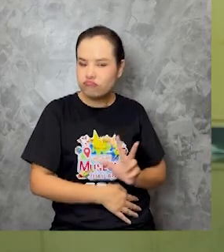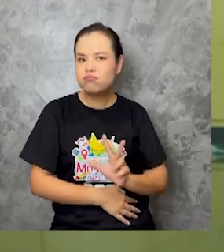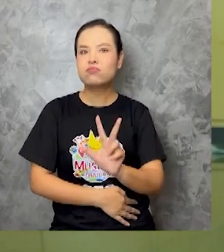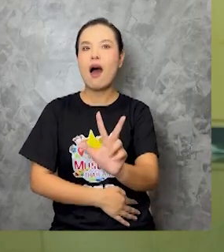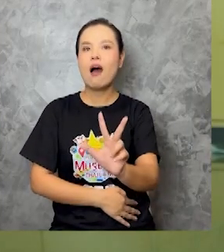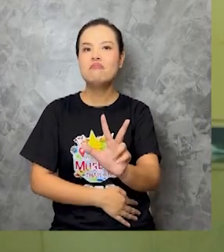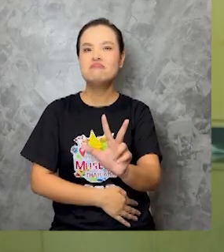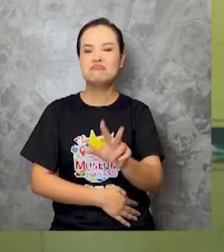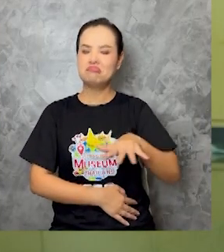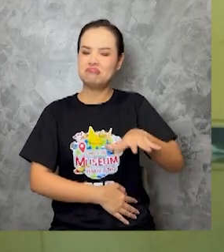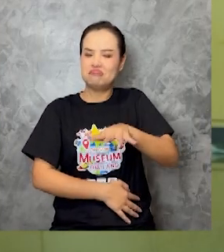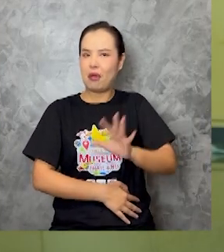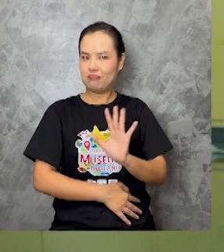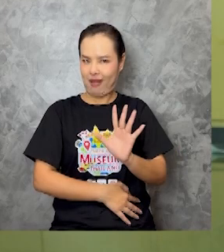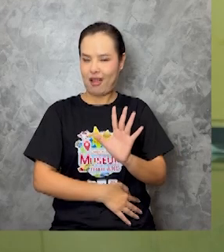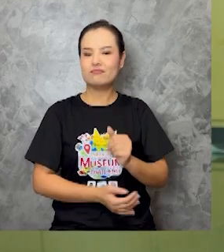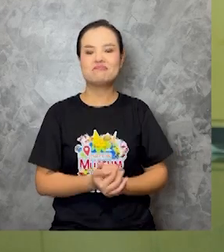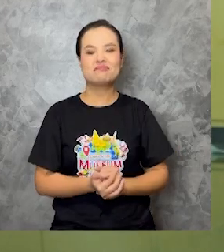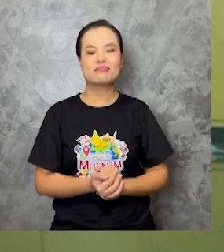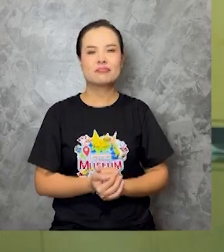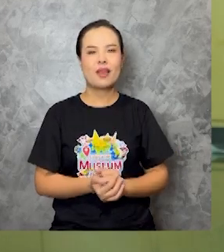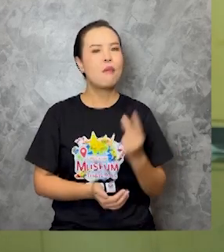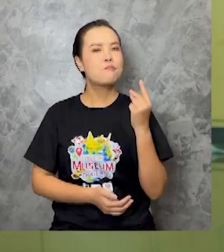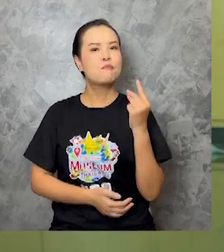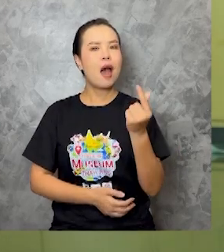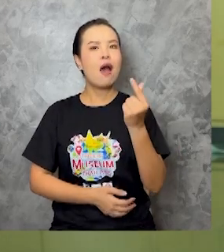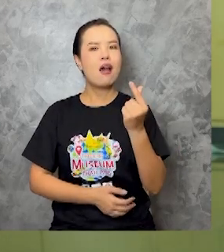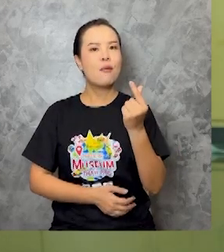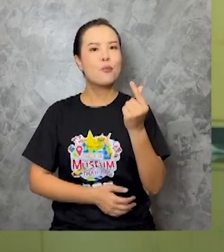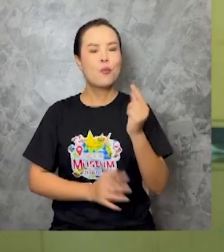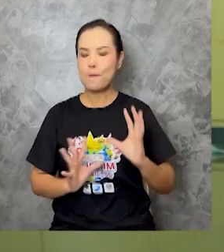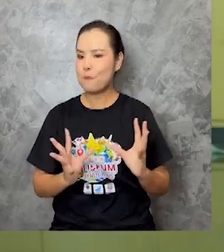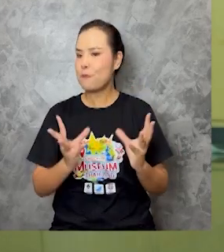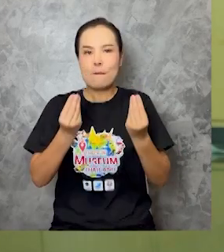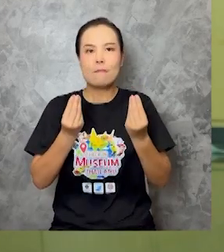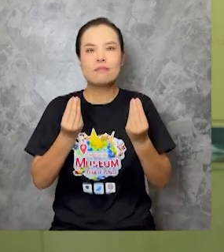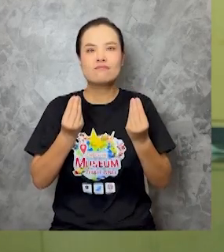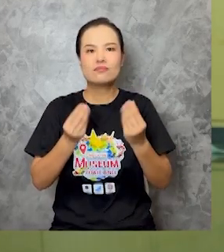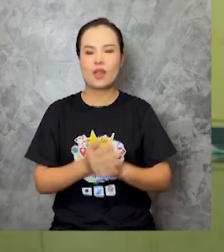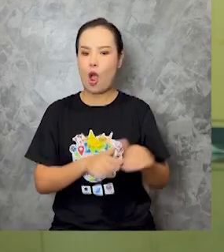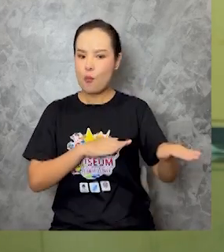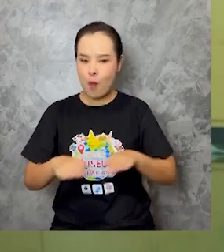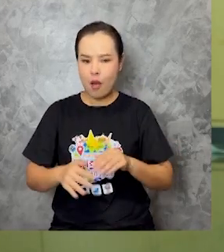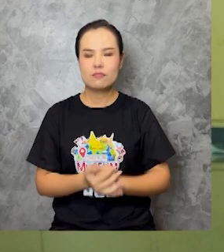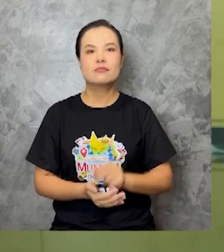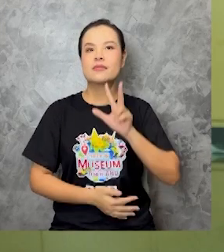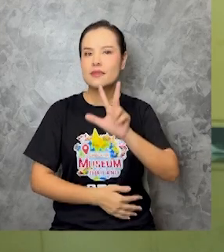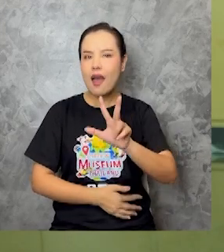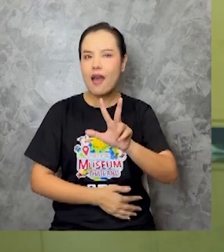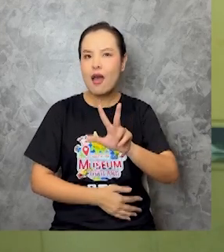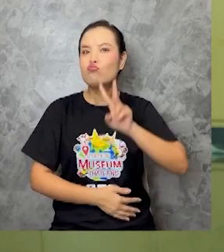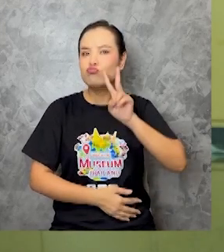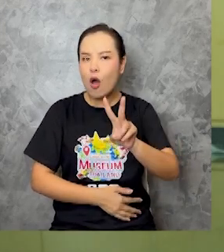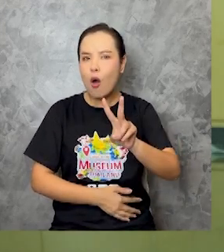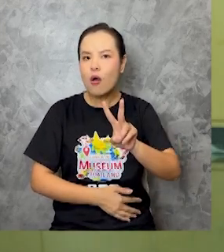ปดูเนี่ยเราจะเดินไปธรรมดาไม่ได้แล้วเราต้องให้พี่ชอดีดนิ้วแล้วเราจะหายตัวใช่ไหมถ้างั้นเดี๋ยวเรามานับพร้อมกัน